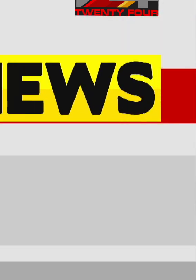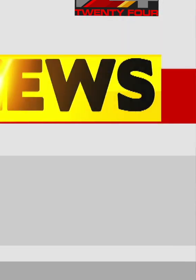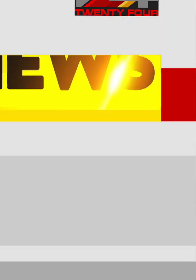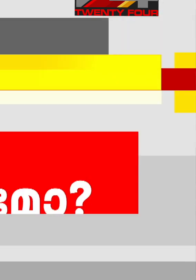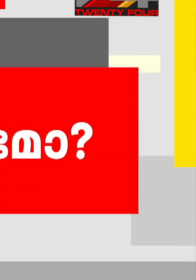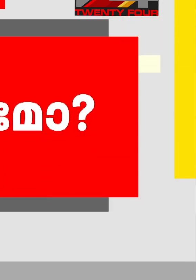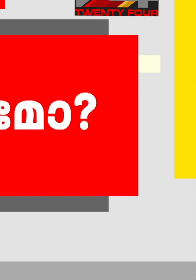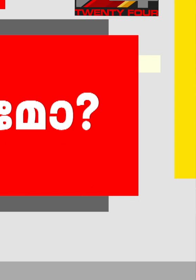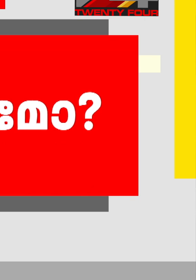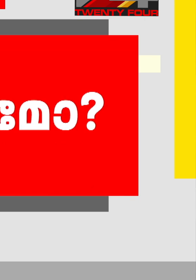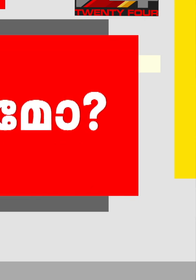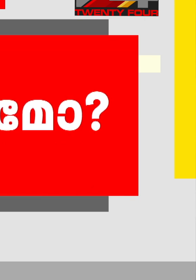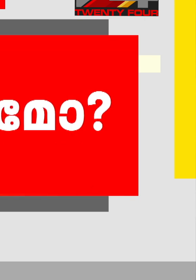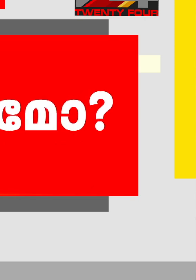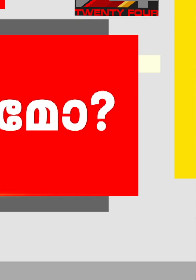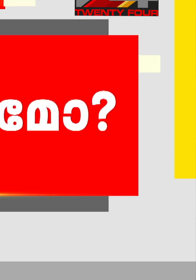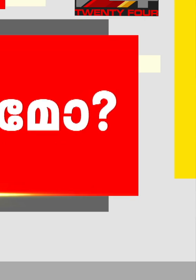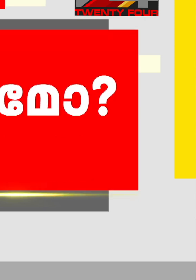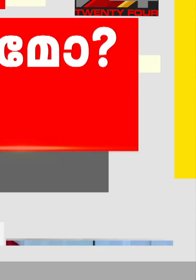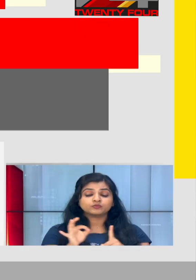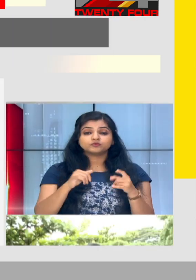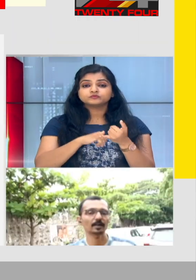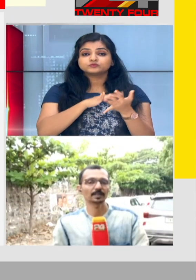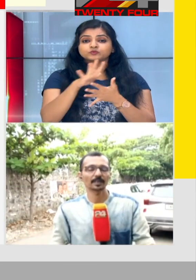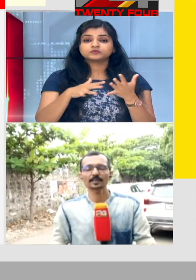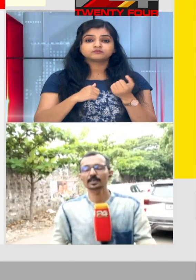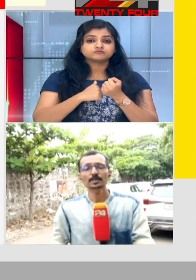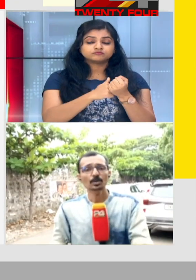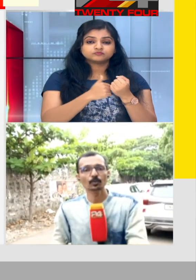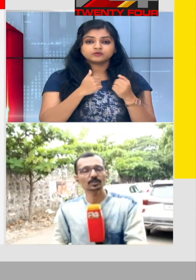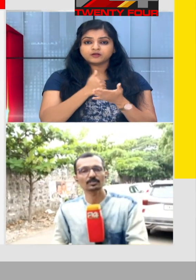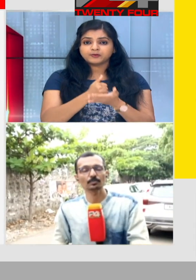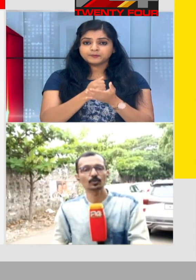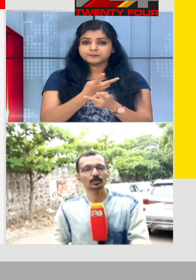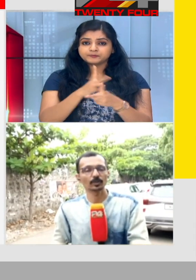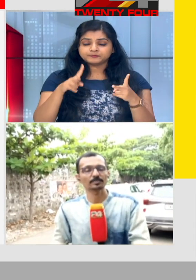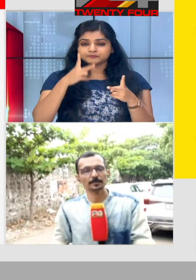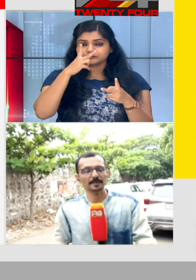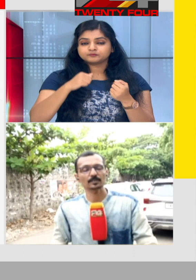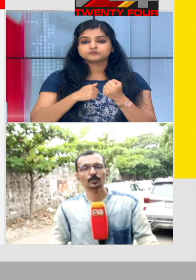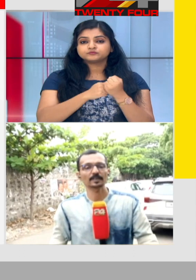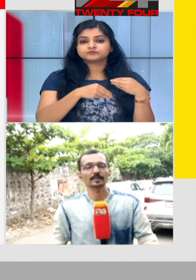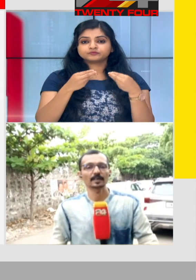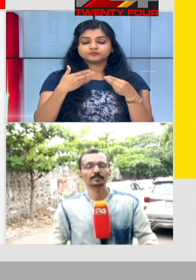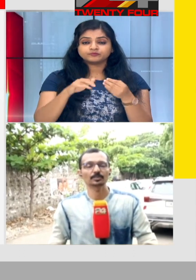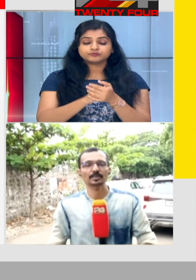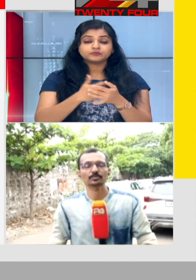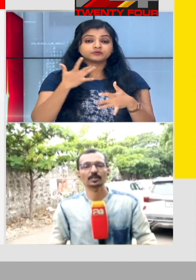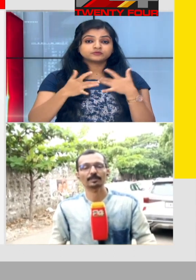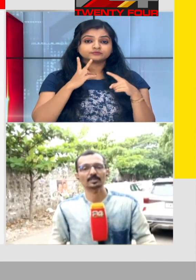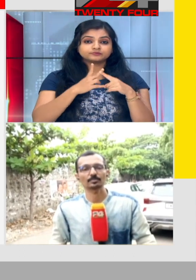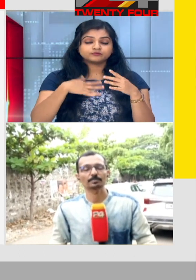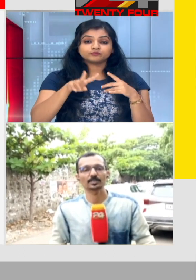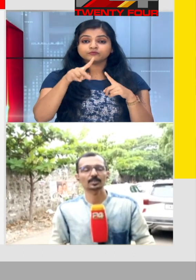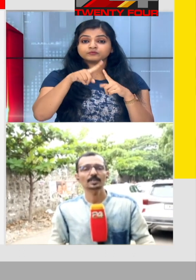അത് അദ്ദേഹം ചെയ്തുകൊണ്ടുവരുന്ന സാമൂഹിക പ്രവർത്തനങ്ങളുടെ ഭാഗം തന്നെയാണ്. എന്തായാലും മൂന്ന് ദിവസം കൂടി തുടരും, സസ്പെൻസ് തുടരുക തന്നെയാണ്. വിജയുടെ രാഷ്ട്രീയ